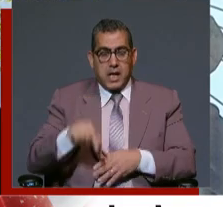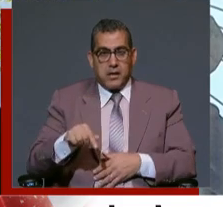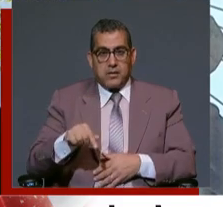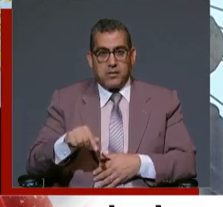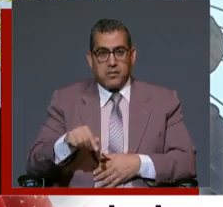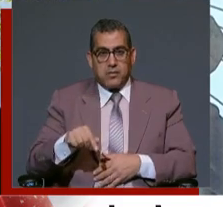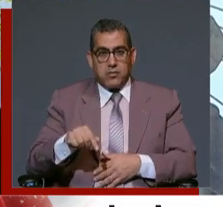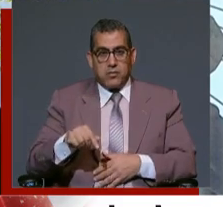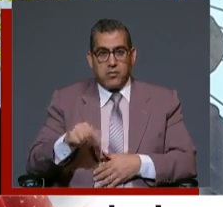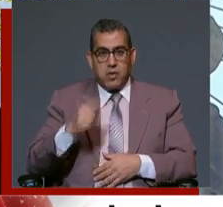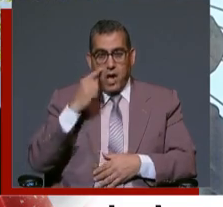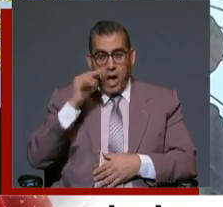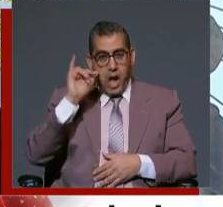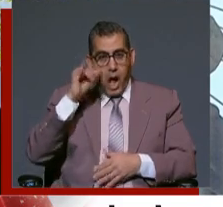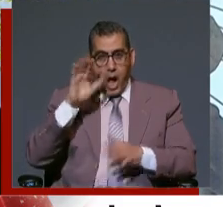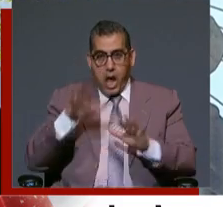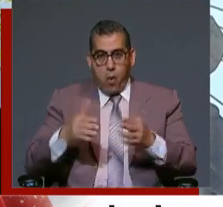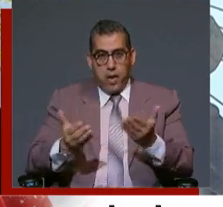وحتى الحيوان